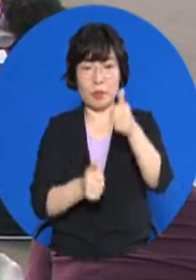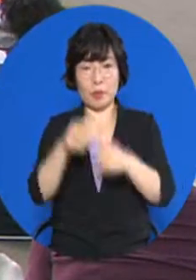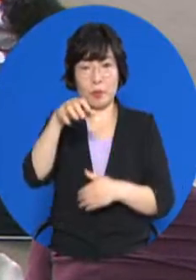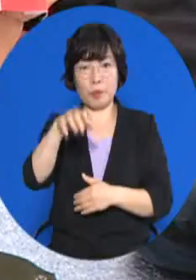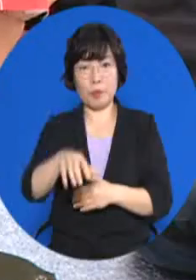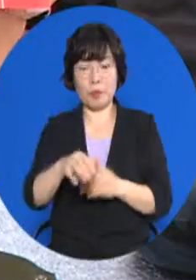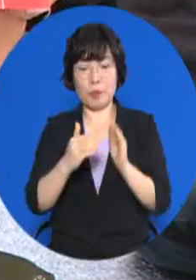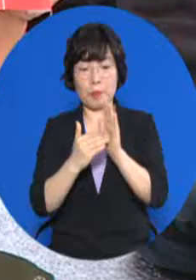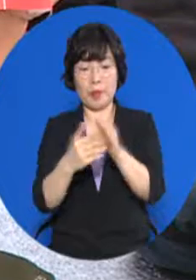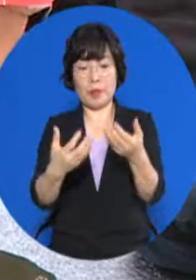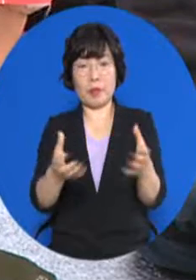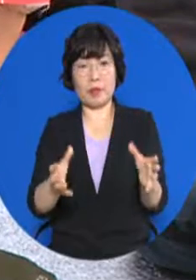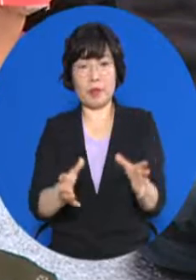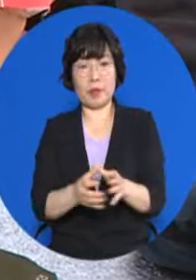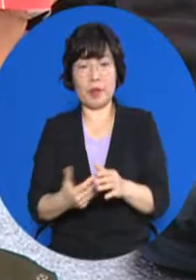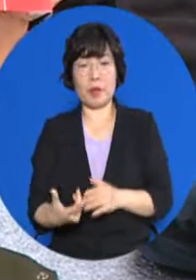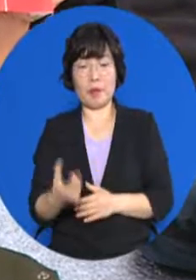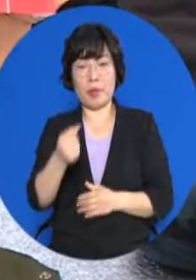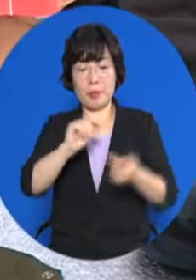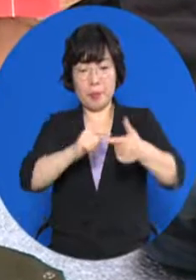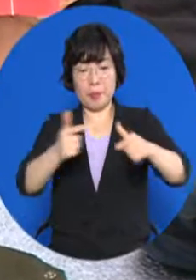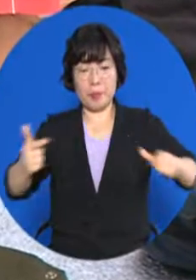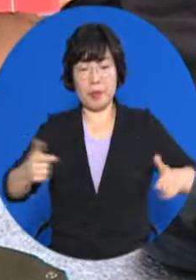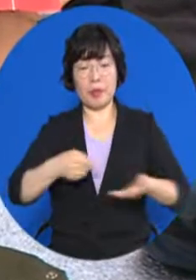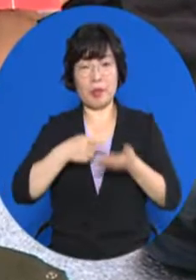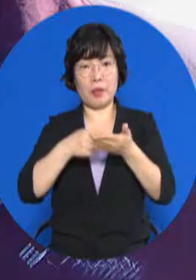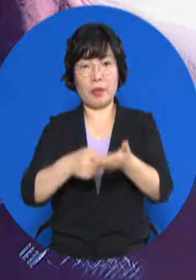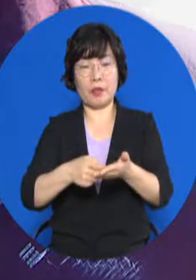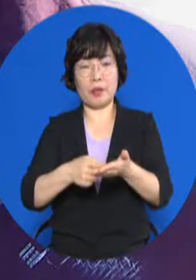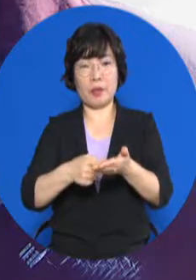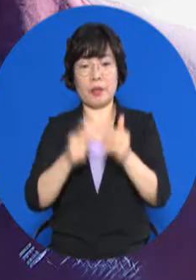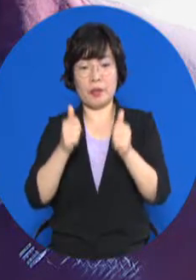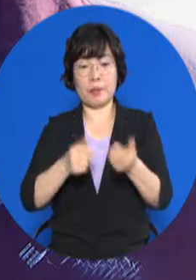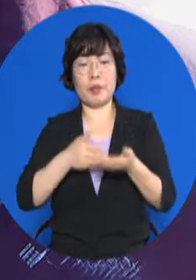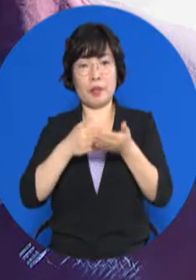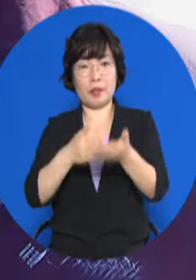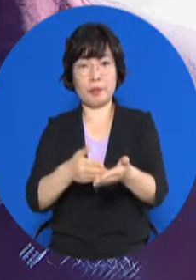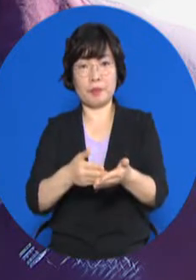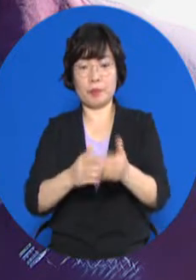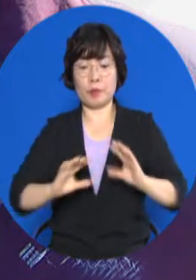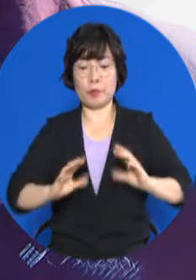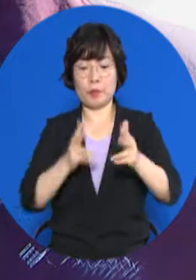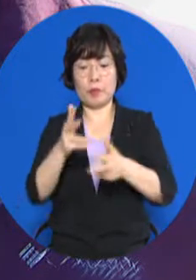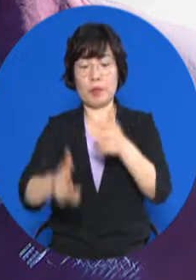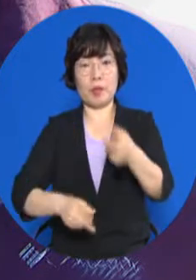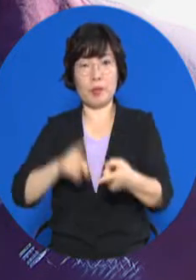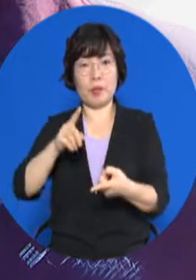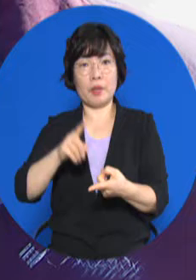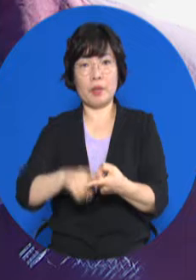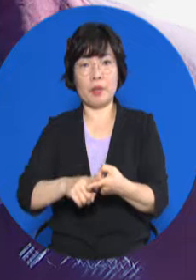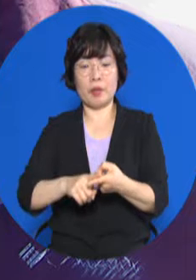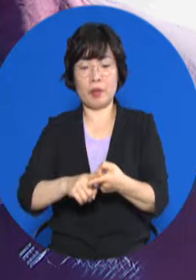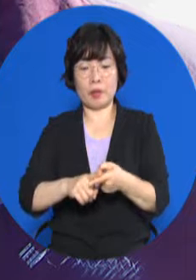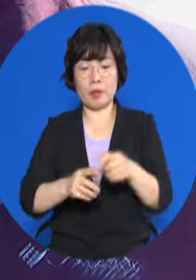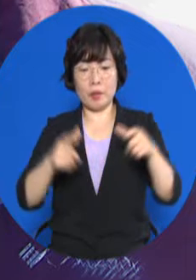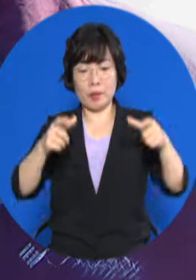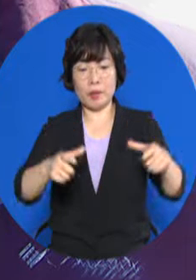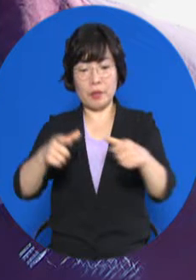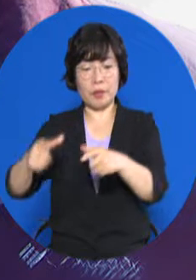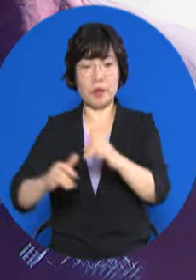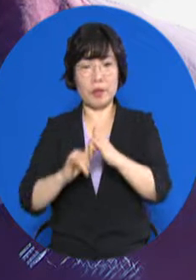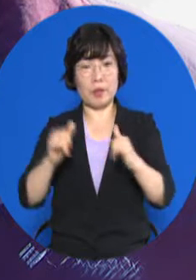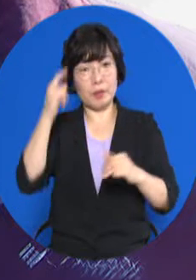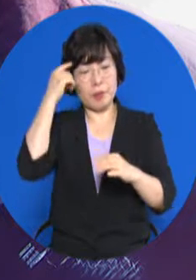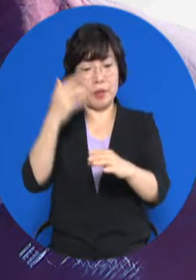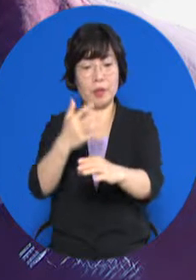고흥종합비행성능시험장 저지 대책위는 즉각 항소 입장을 밝혔습니다. 국가 사업을 해가는 데 있어서 지역 주민들의